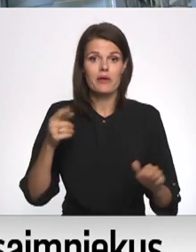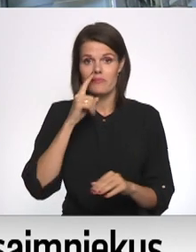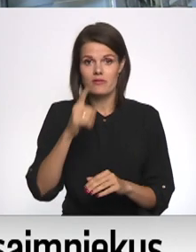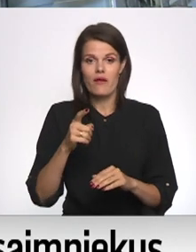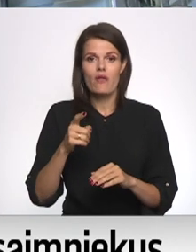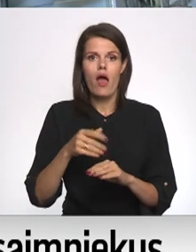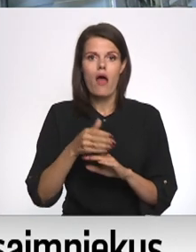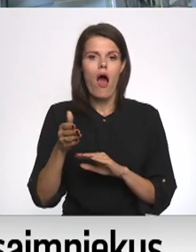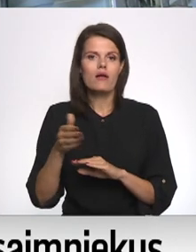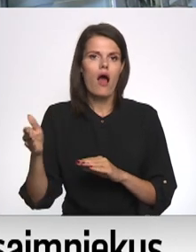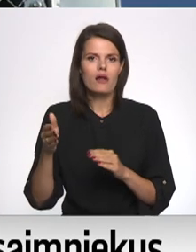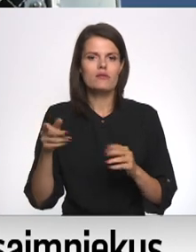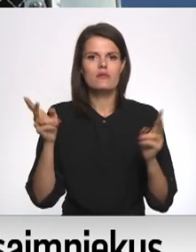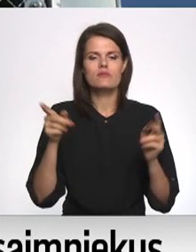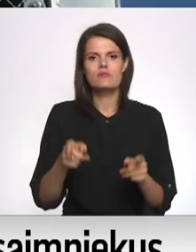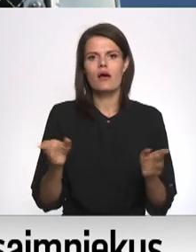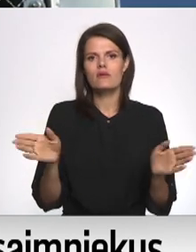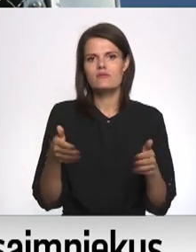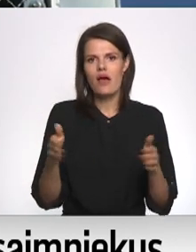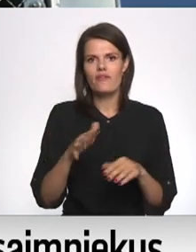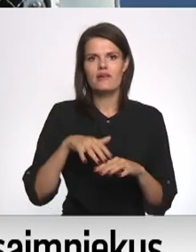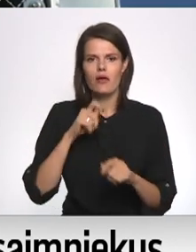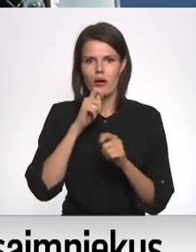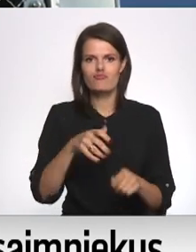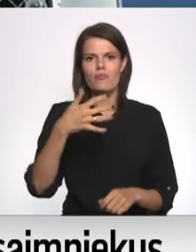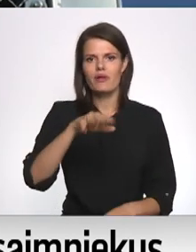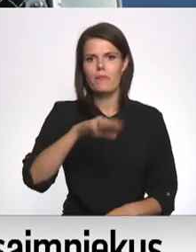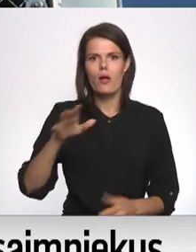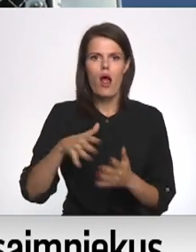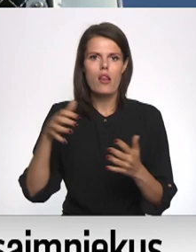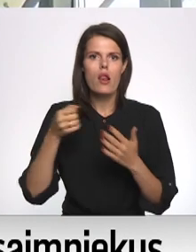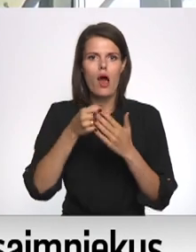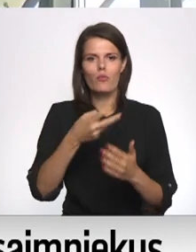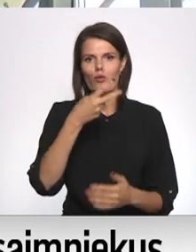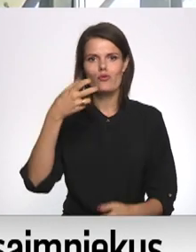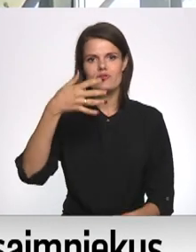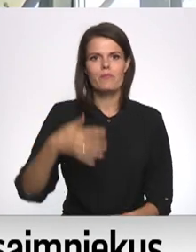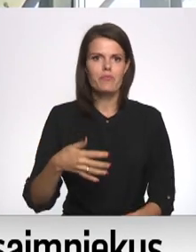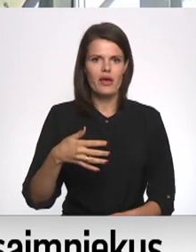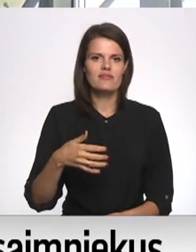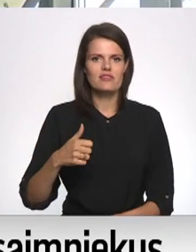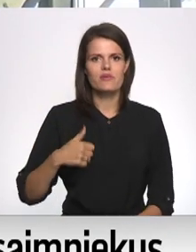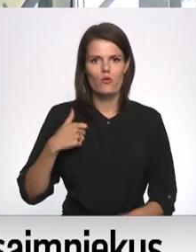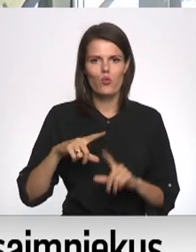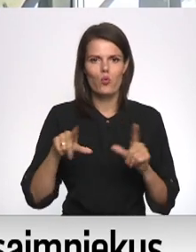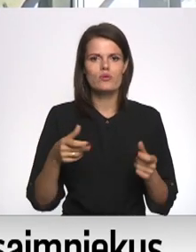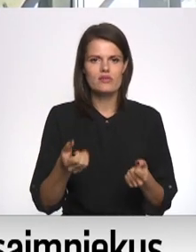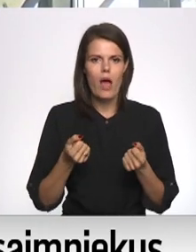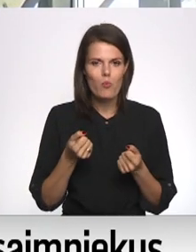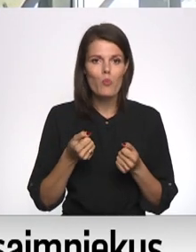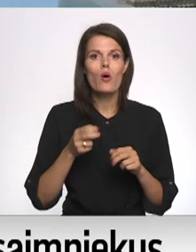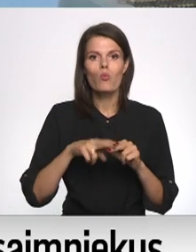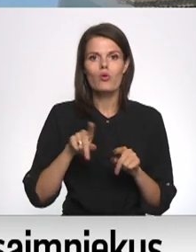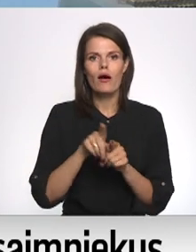ārkārtas sēdē Saima nolēma sniegt 50 miljonu eiro lielu atbalstu aptuveni 250 energointensīviem uzņēmumiem. Tāpat